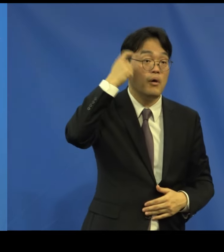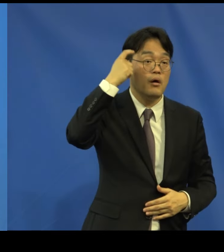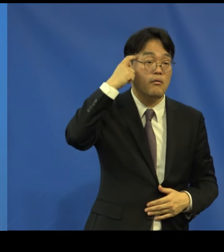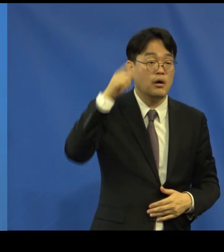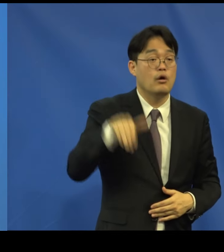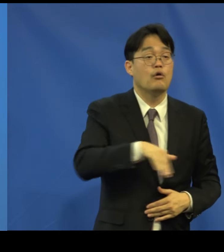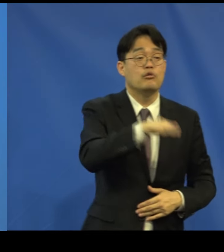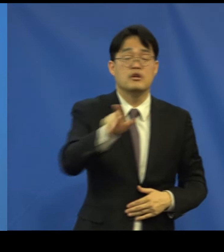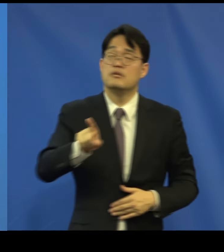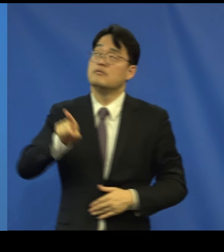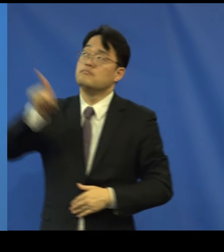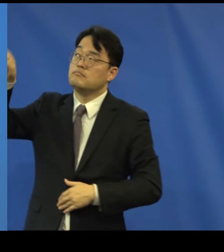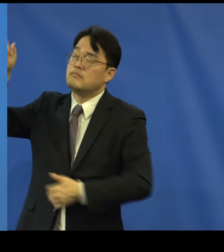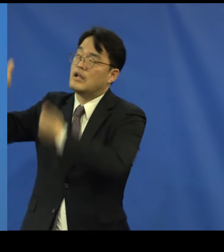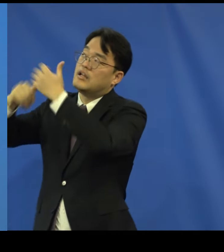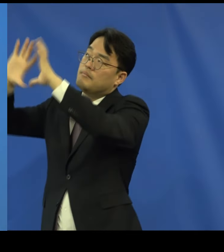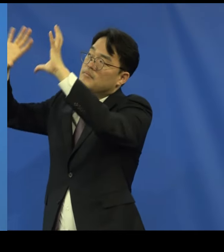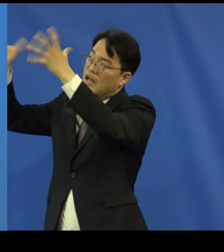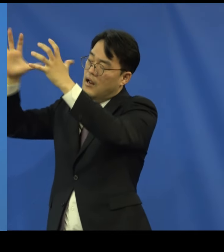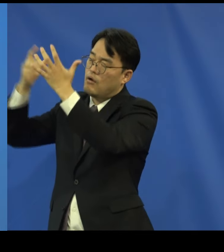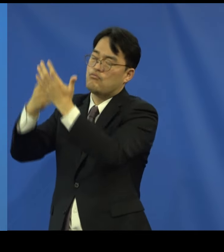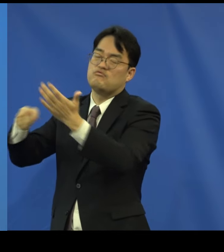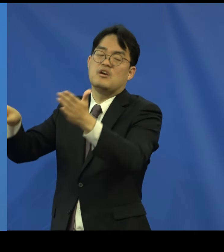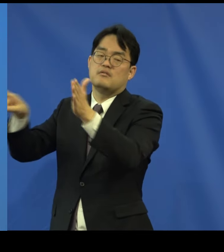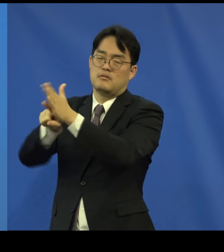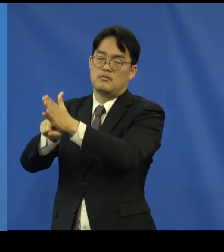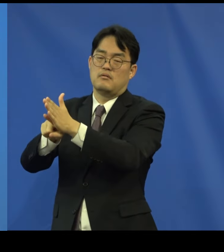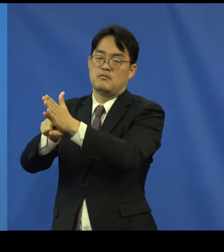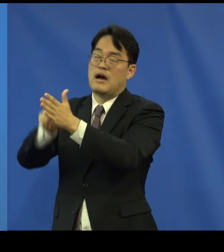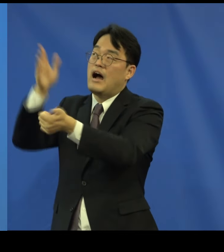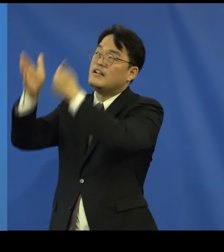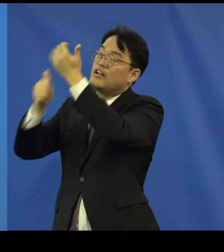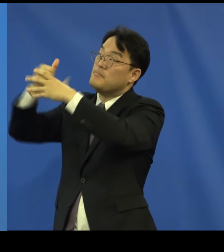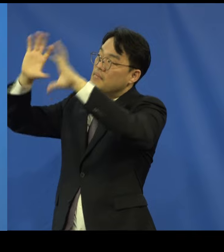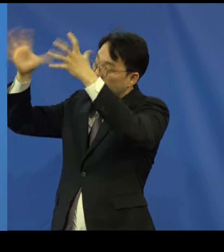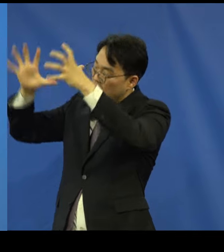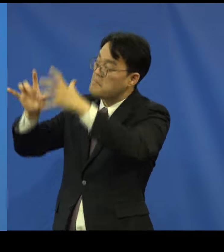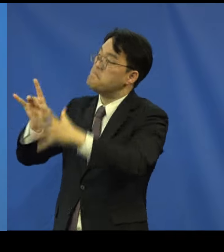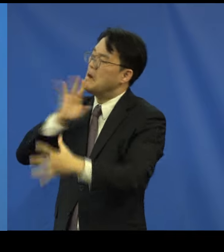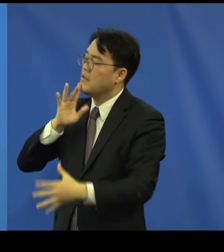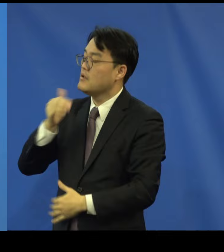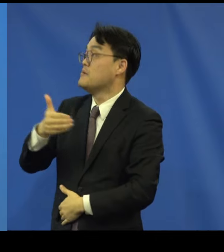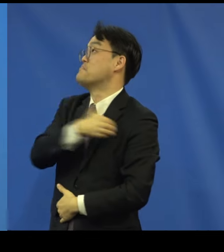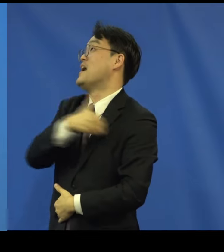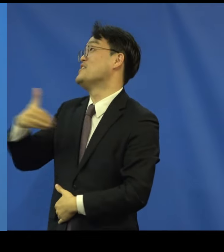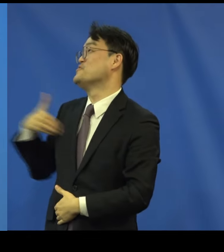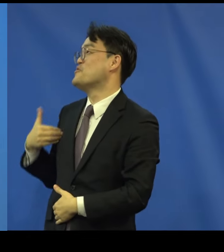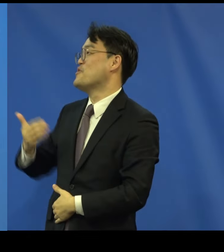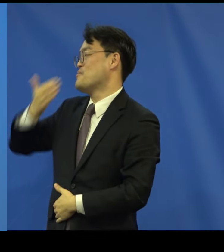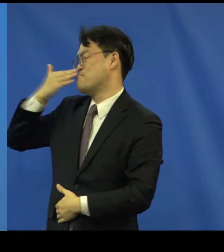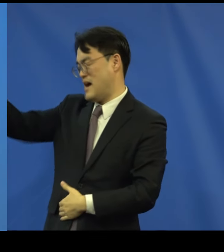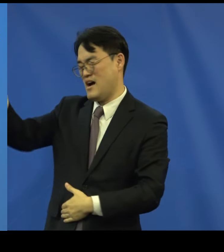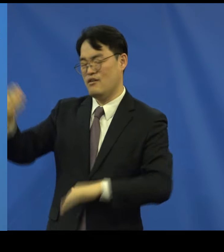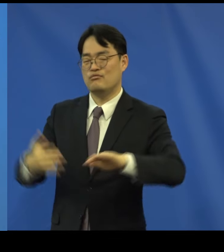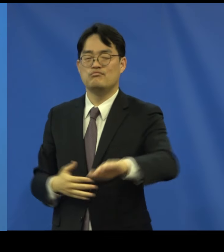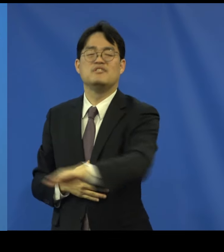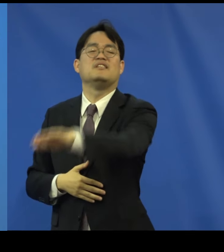우리는 이 땅에 살기 위해 창조된 것이 아니라 오리지널, 천국에서 영원히 주님과 살도록 디자인되어 있다는